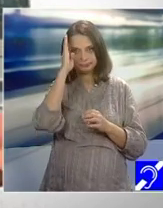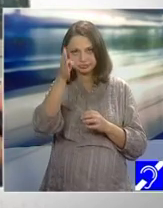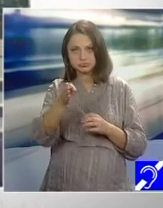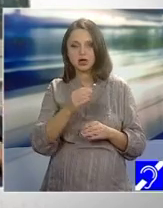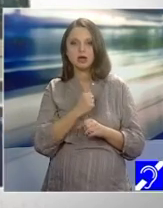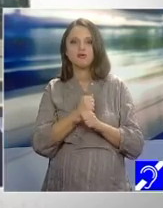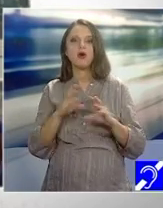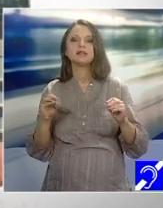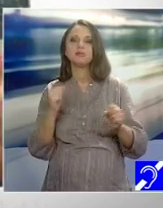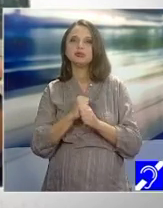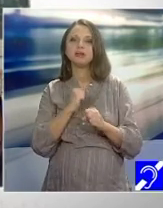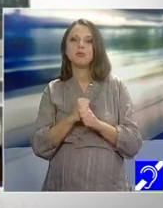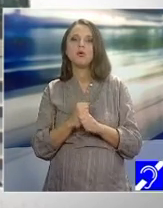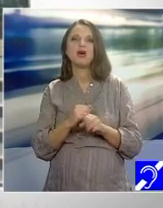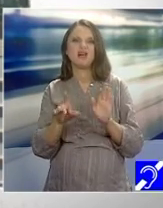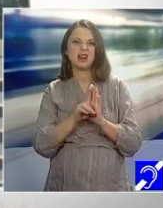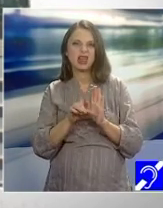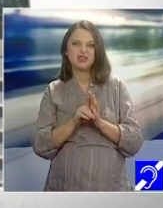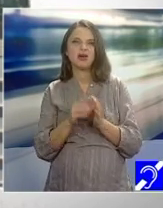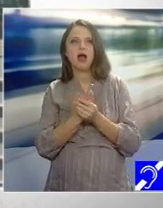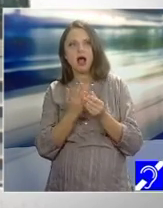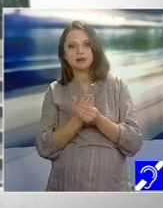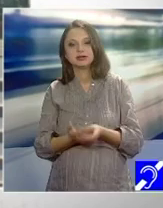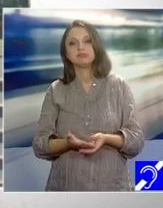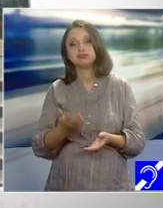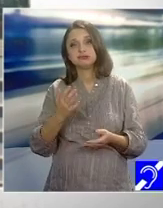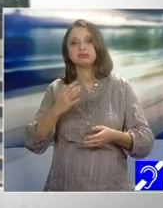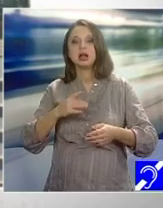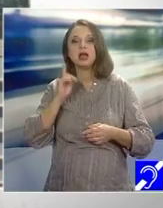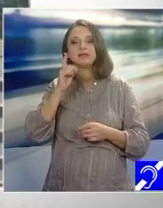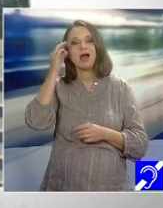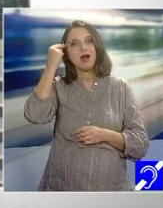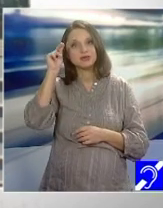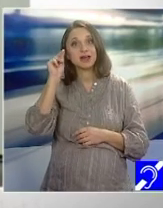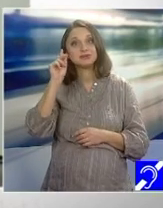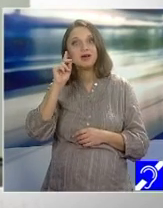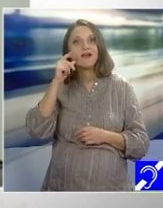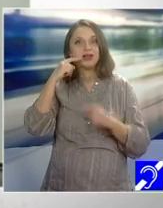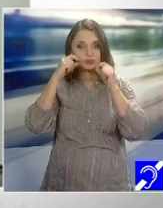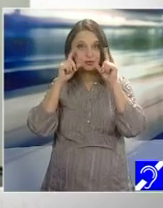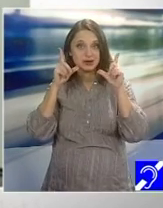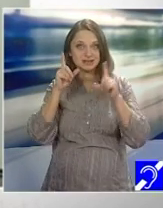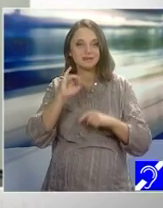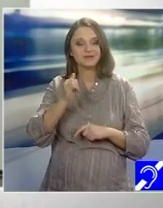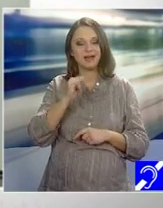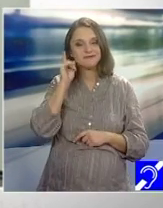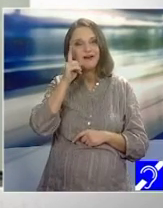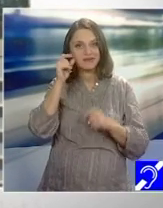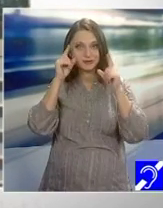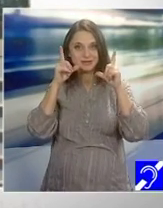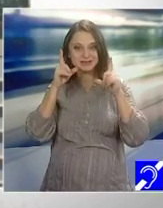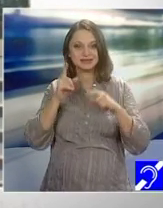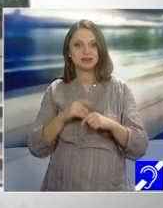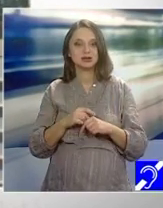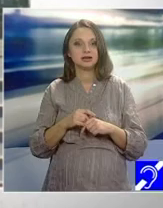multă muncă legislativă și în background ca să ajungem să-l anunțăm, dar cu siguranță va fi. Este o surpriză. Da. Și înțeleg că vă avem